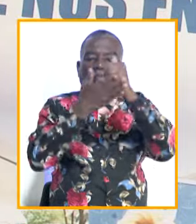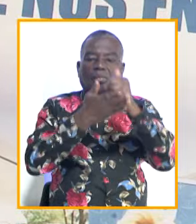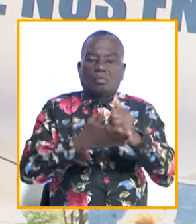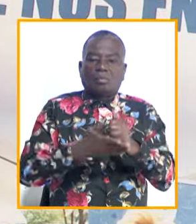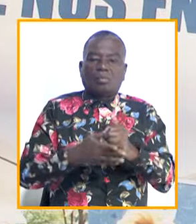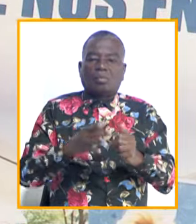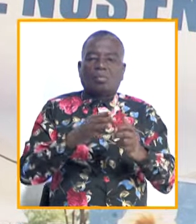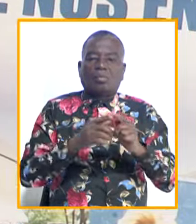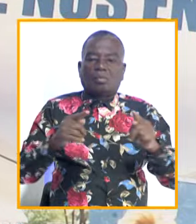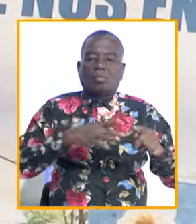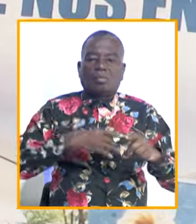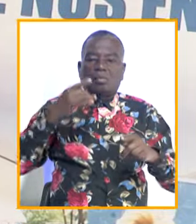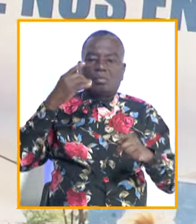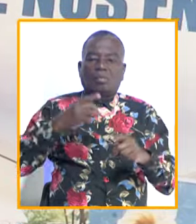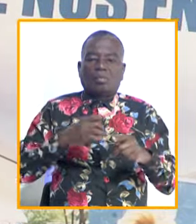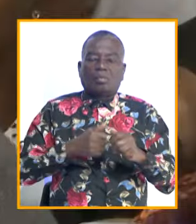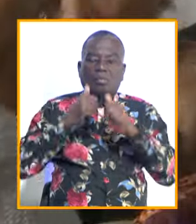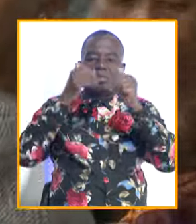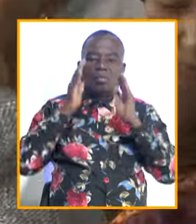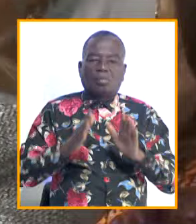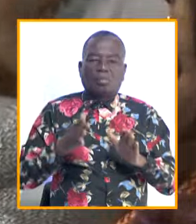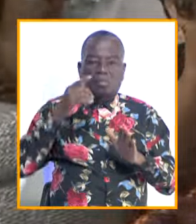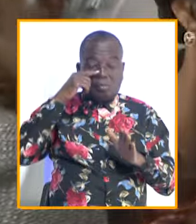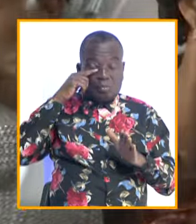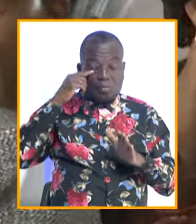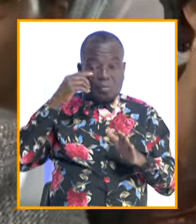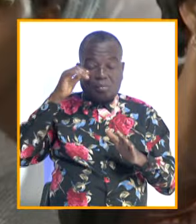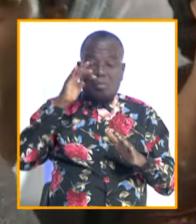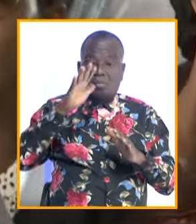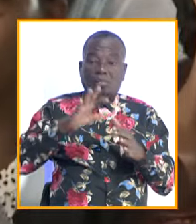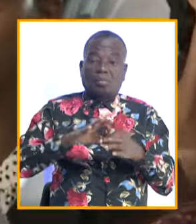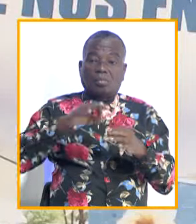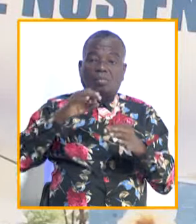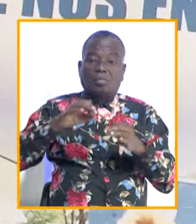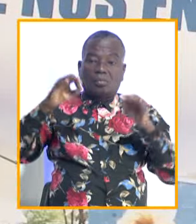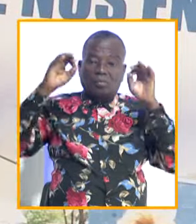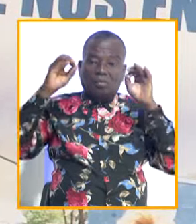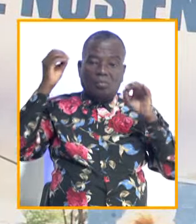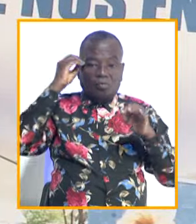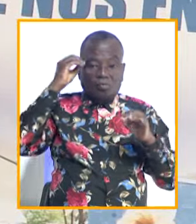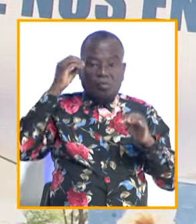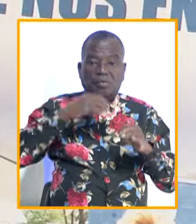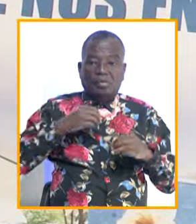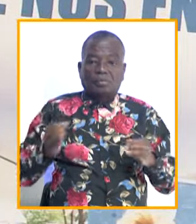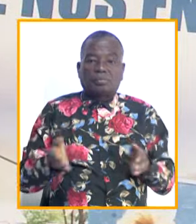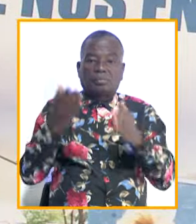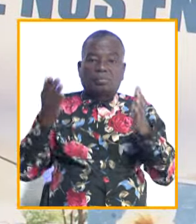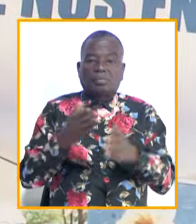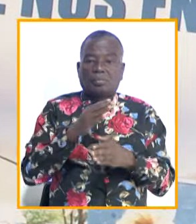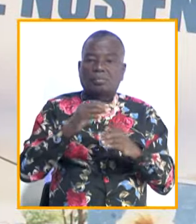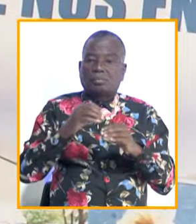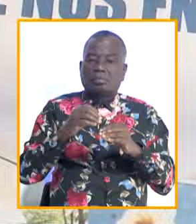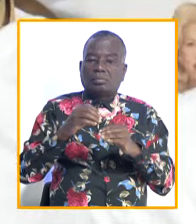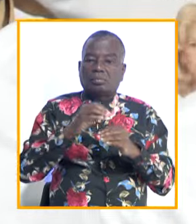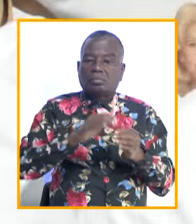très appréciée de nos généreux donateurs. La première dame n'a pas manqué d'adresser ses encouragements aux tout petits, à leurs parents,